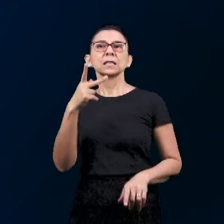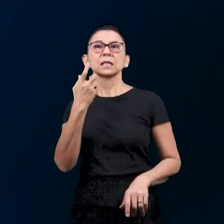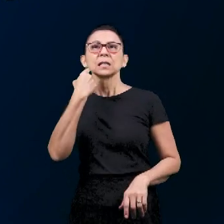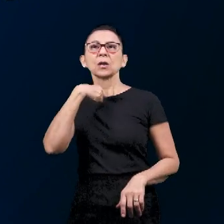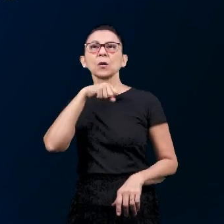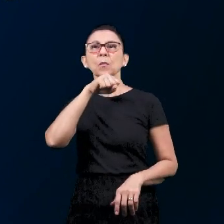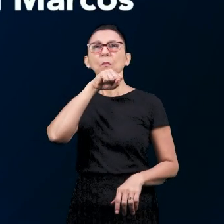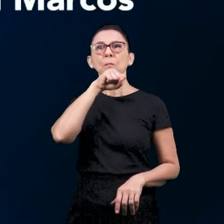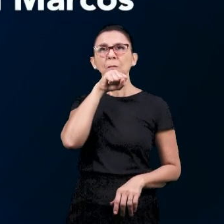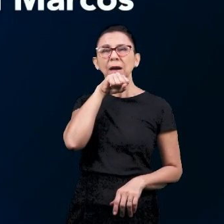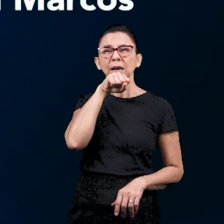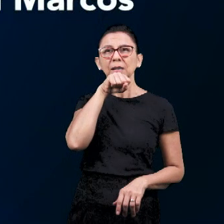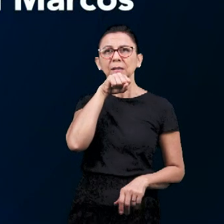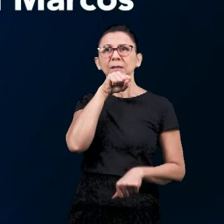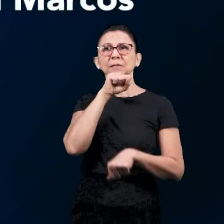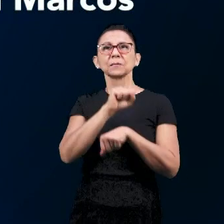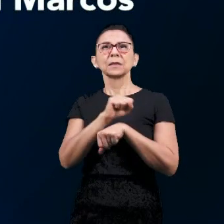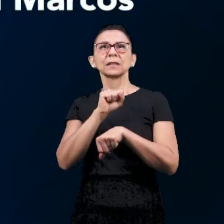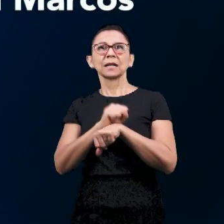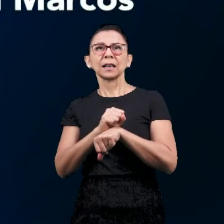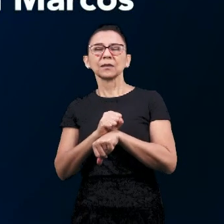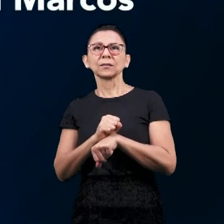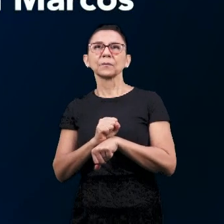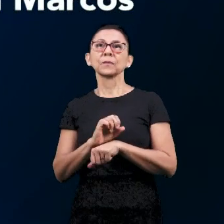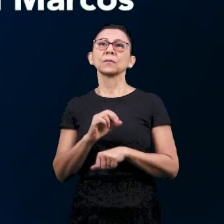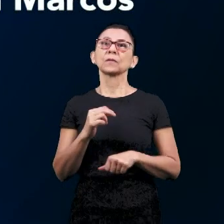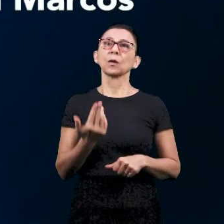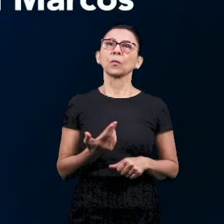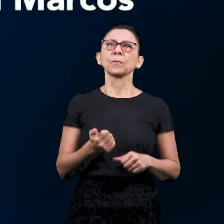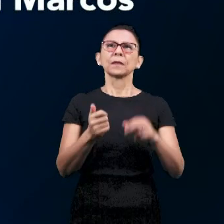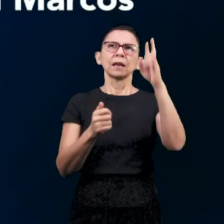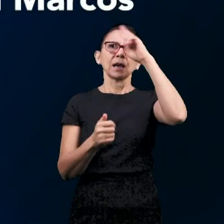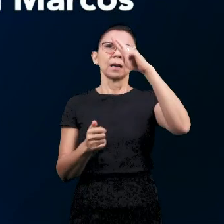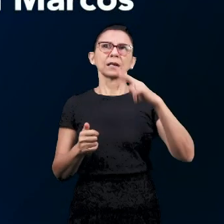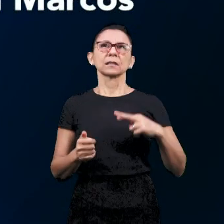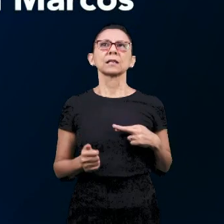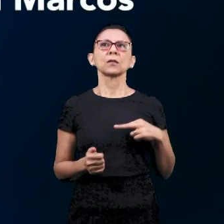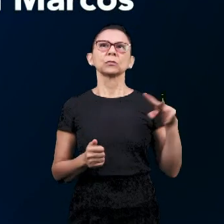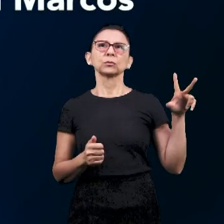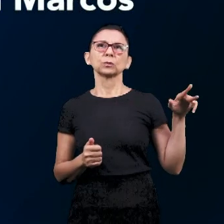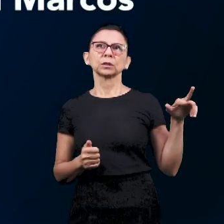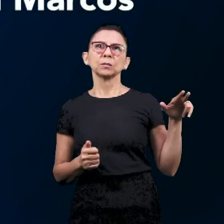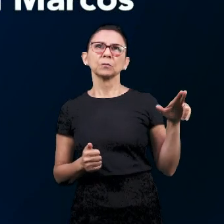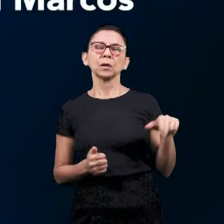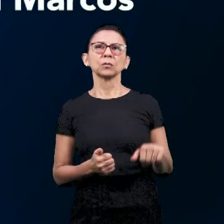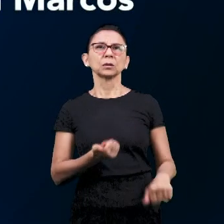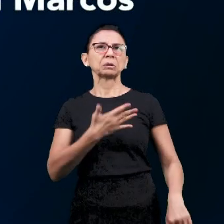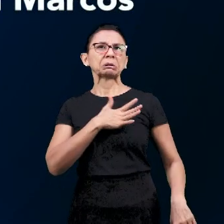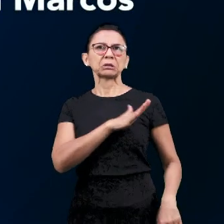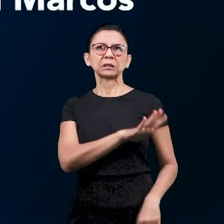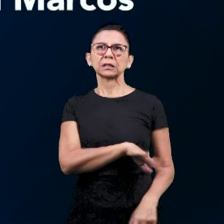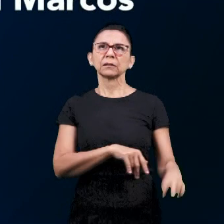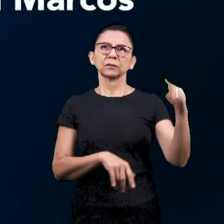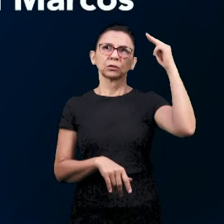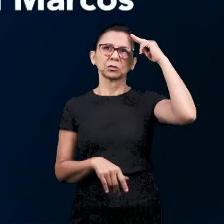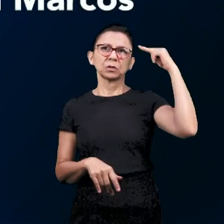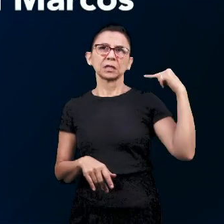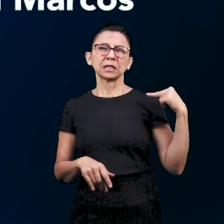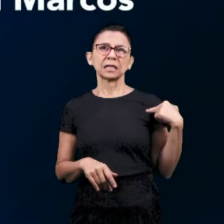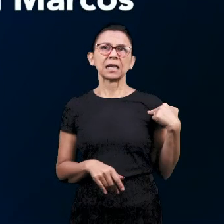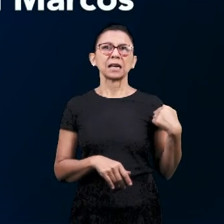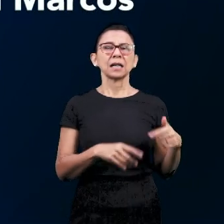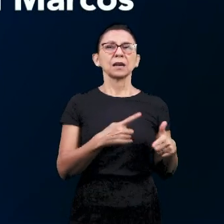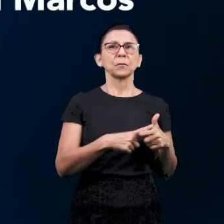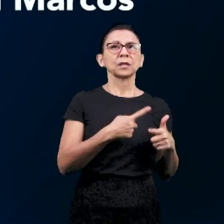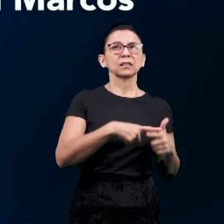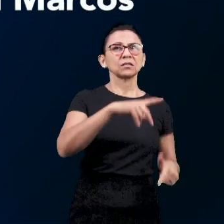ses frères l'ont vendu. C'est-à-dire, la raison par laquelle les frères n'aimaient pas Joseph, parce qu'ils